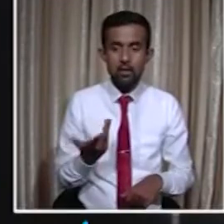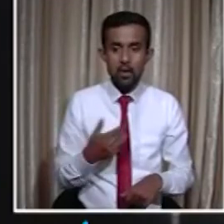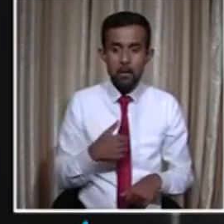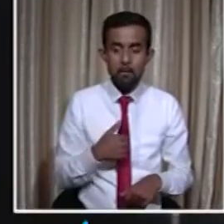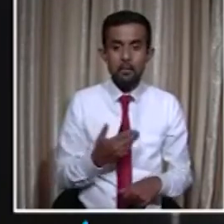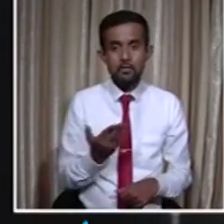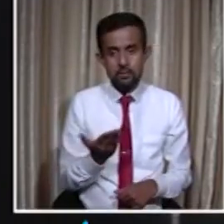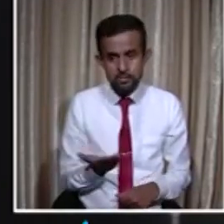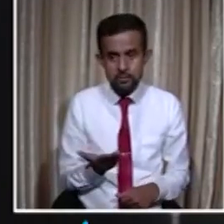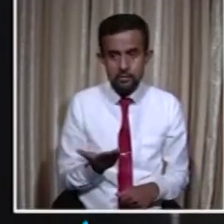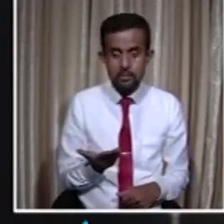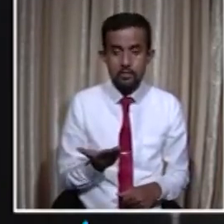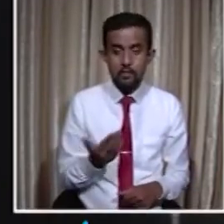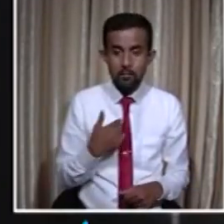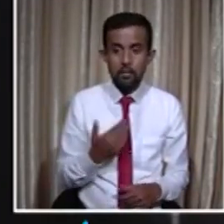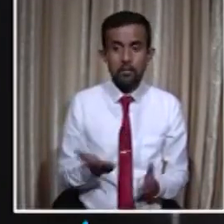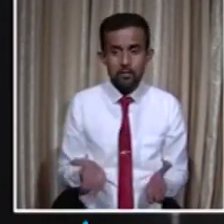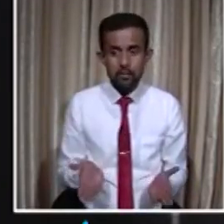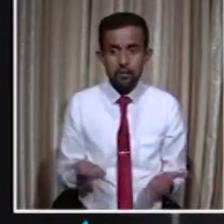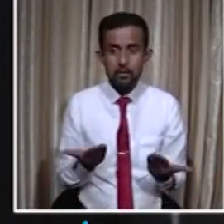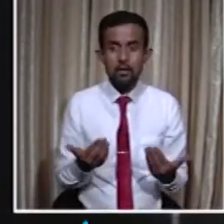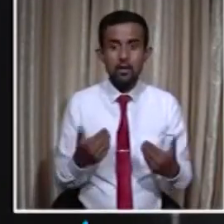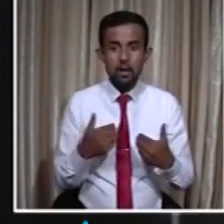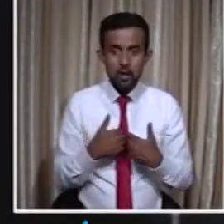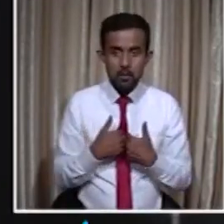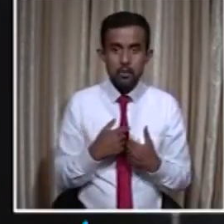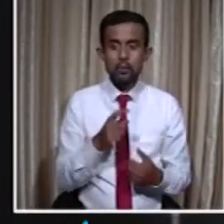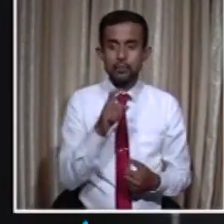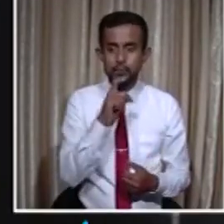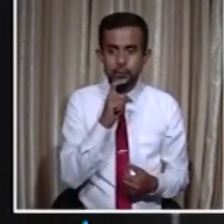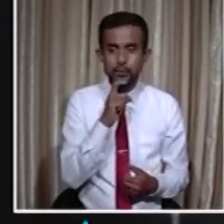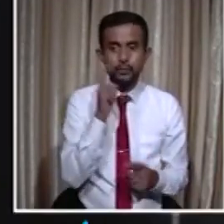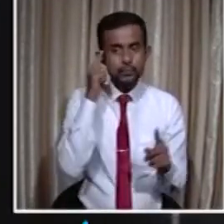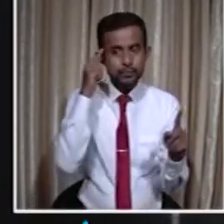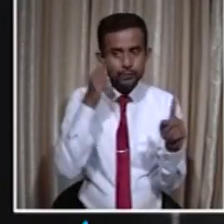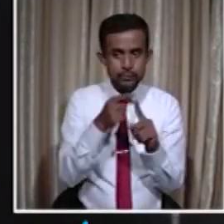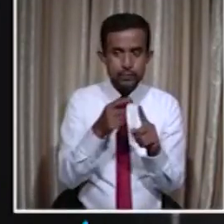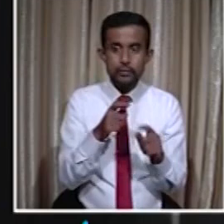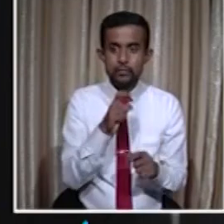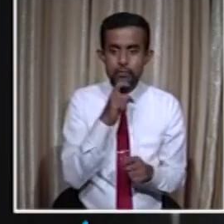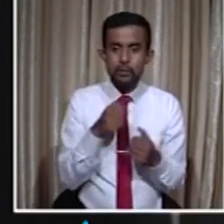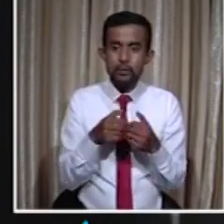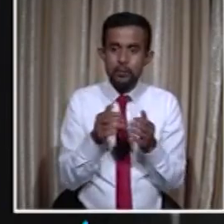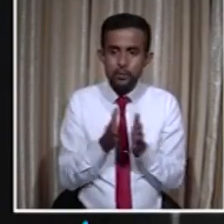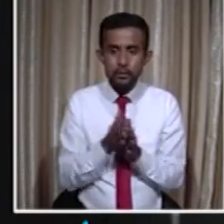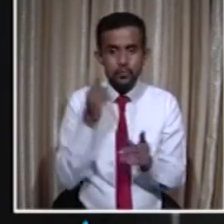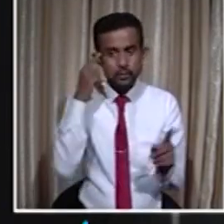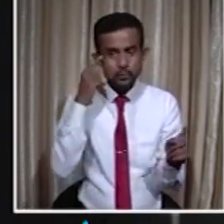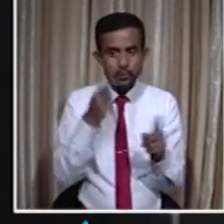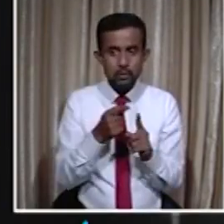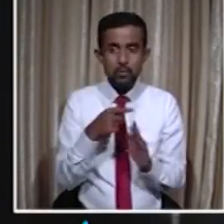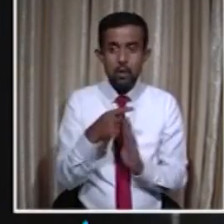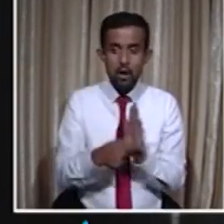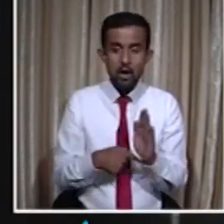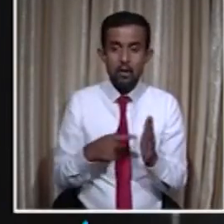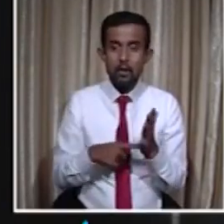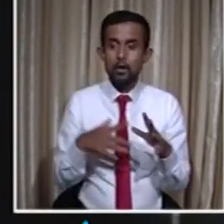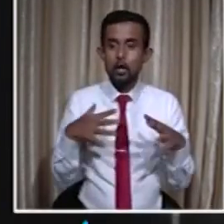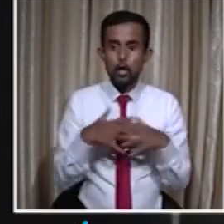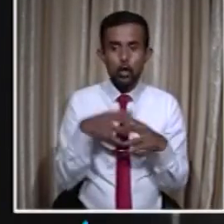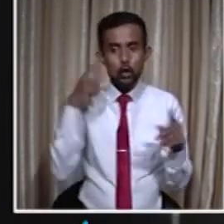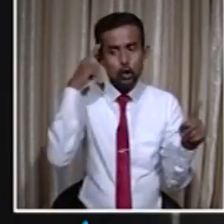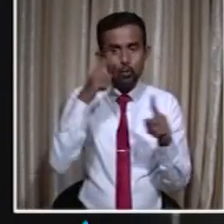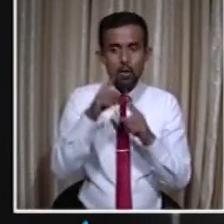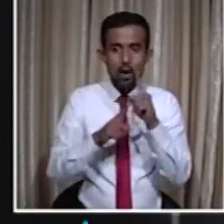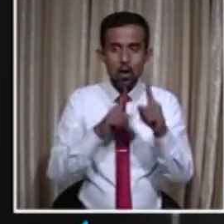ඉල්ලීම විශේෂයෙන්ම කරන්නේ අපි මේ අධිකරණය ගැන අධිකරණයේ ස්වාධීනත්වය ගැන මේ රටේ නීතිය ගැන කතා